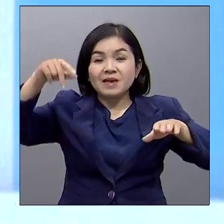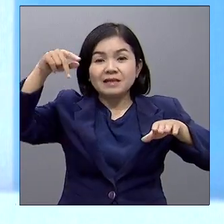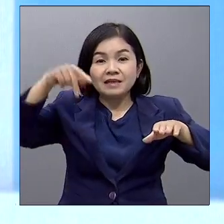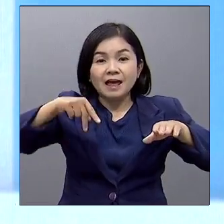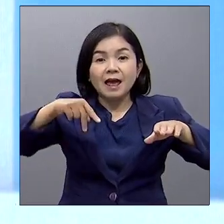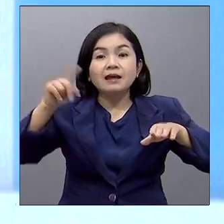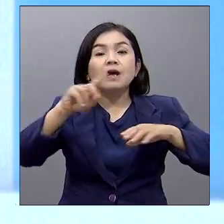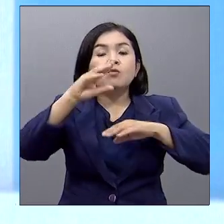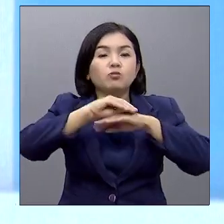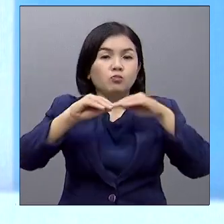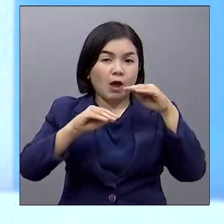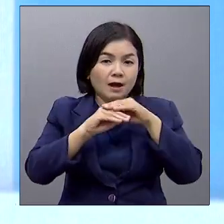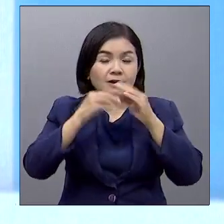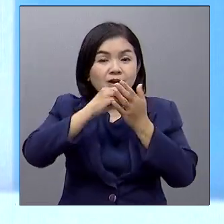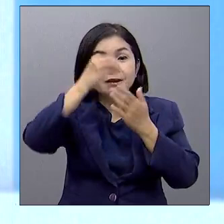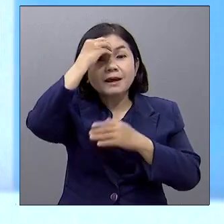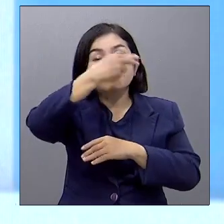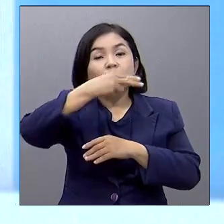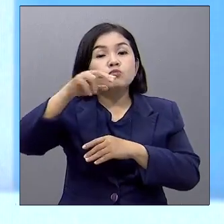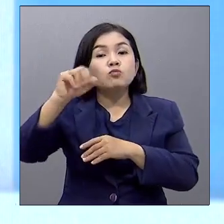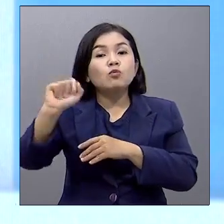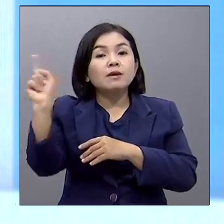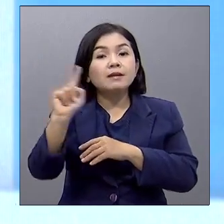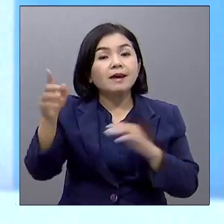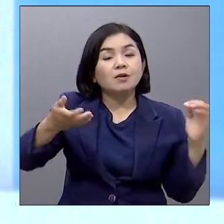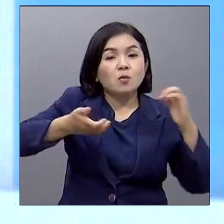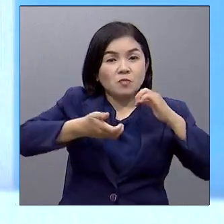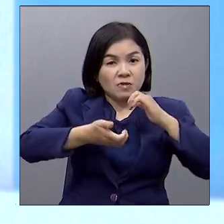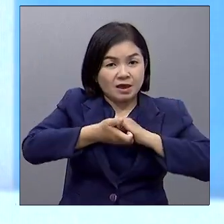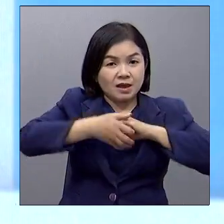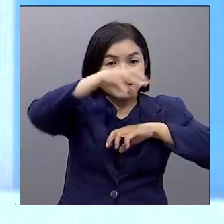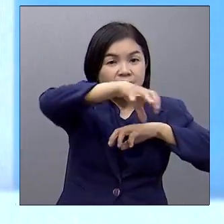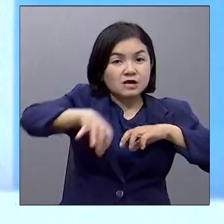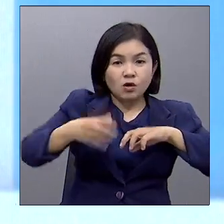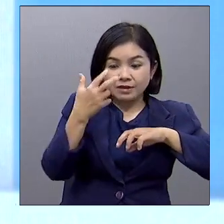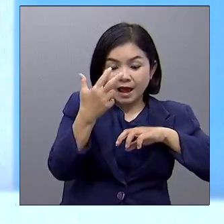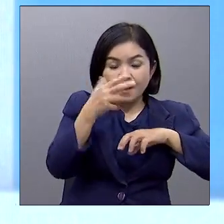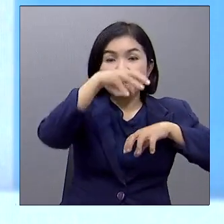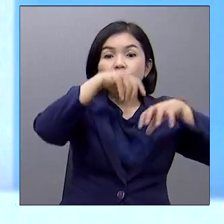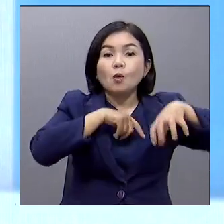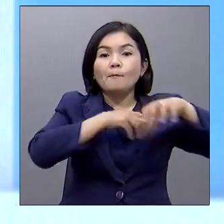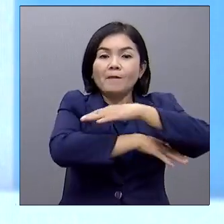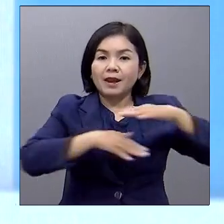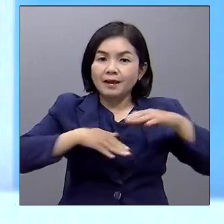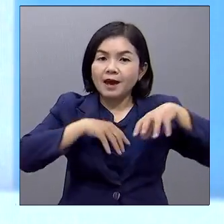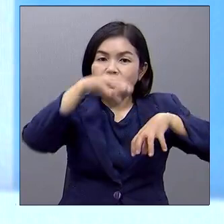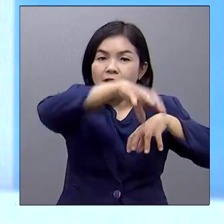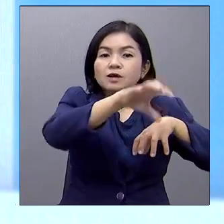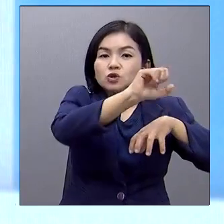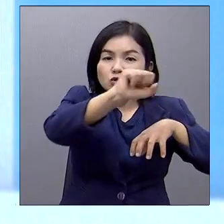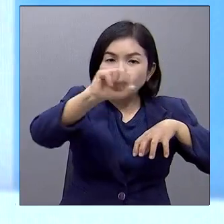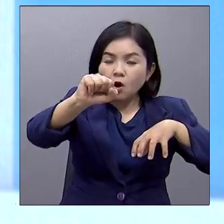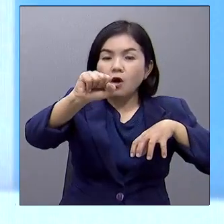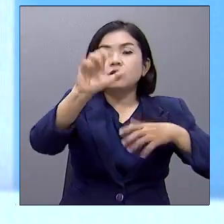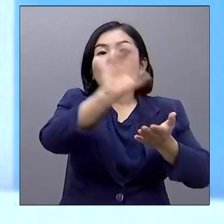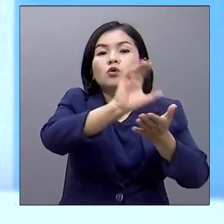ซึ่เป็นโครงการหรอวหลัสูตรที่เกดขึ้นจากความร่มมอของสามภาคสวได้กันนั่กคือกลมพระสุกษา ซ้ๆ สำนัง